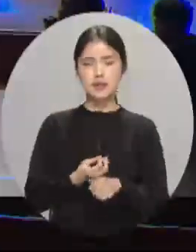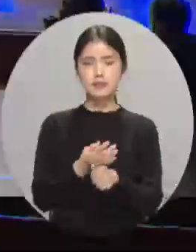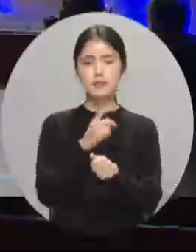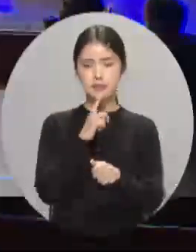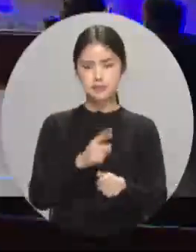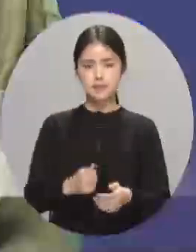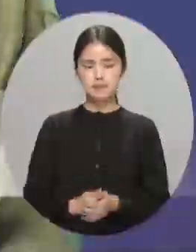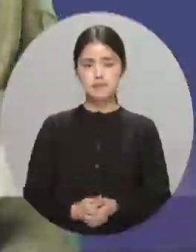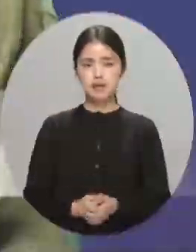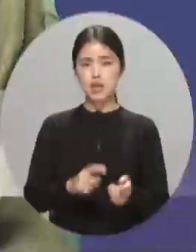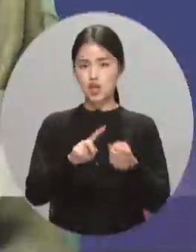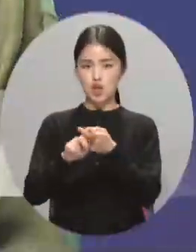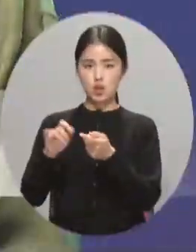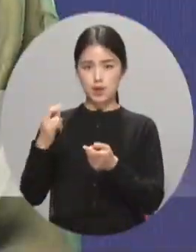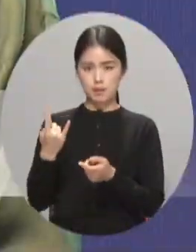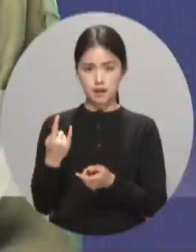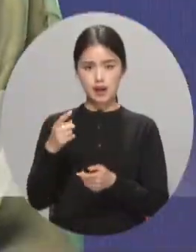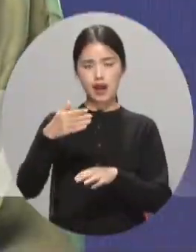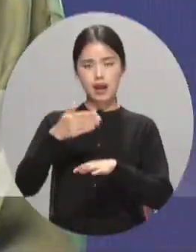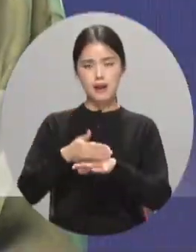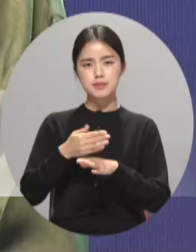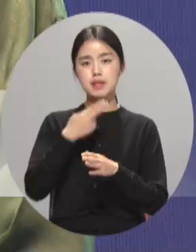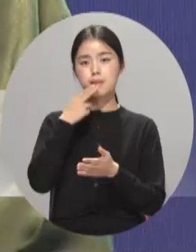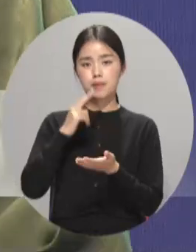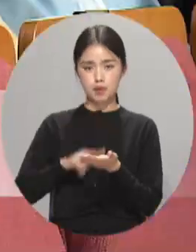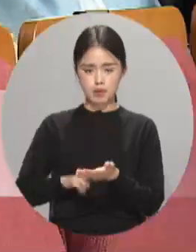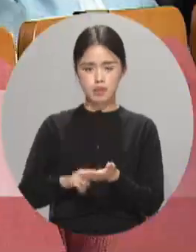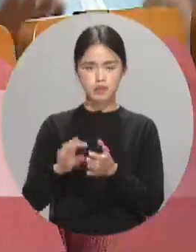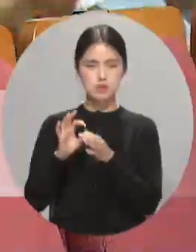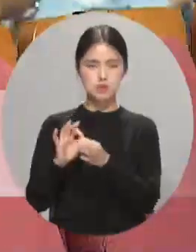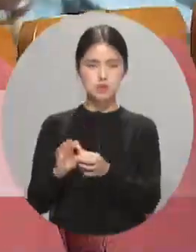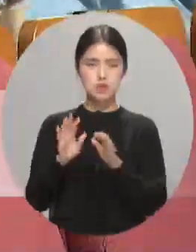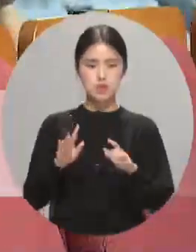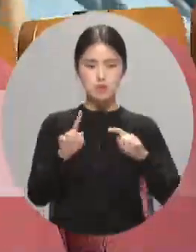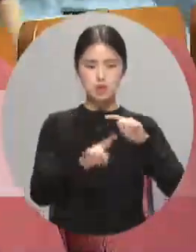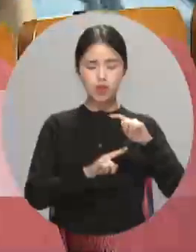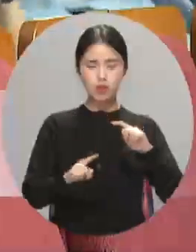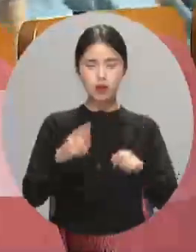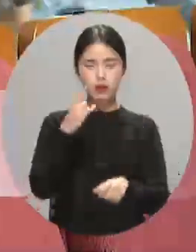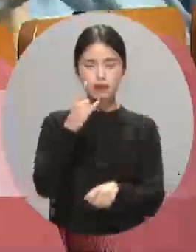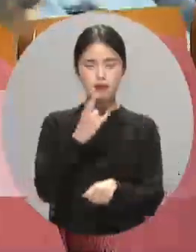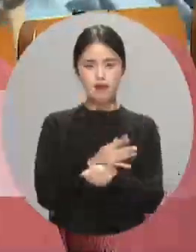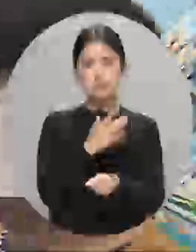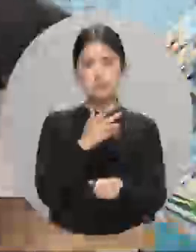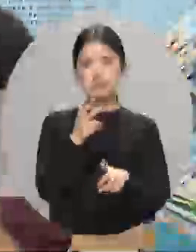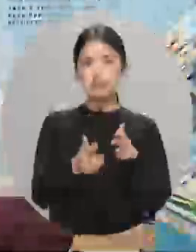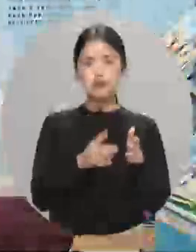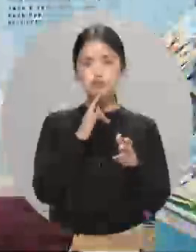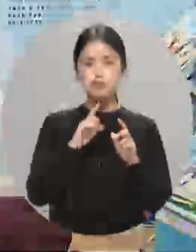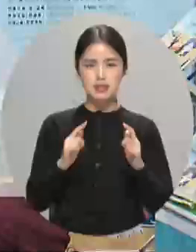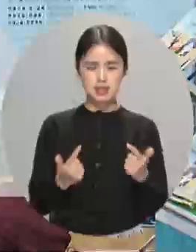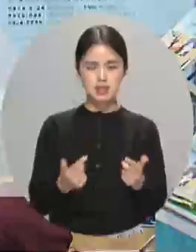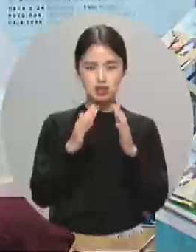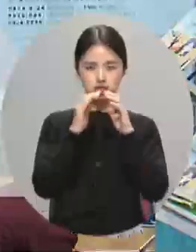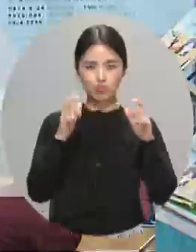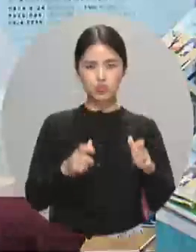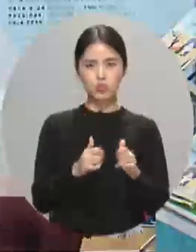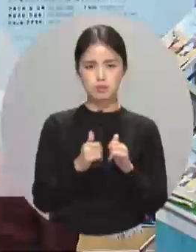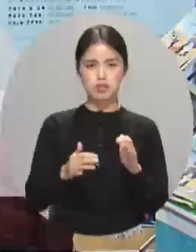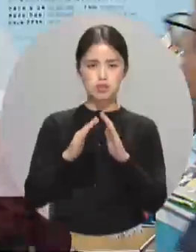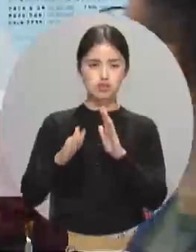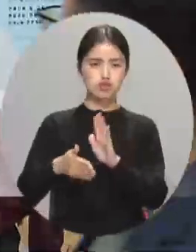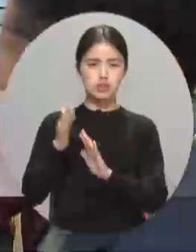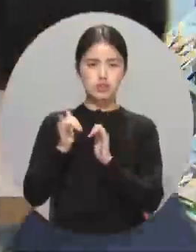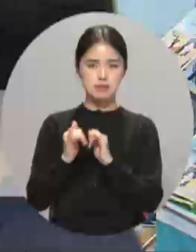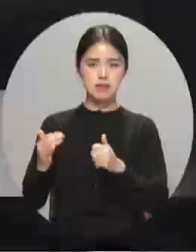자 시도는 총 연합해 치기 감사 서한을 통해 이번 대회가 단순한 기업인들의 비즈니스를 넘어 전북 도민과 전주